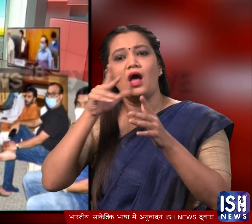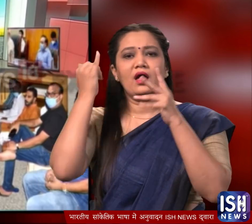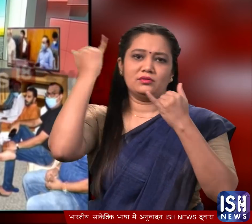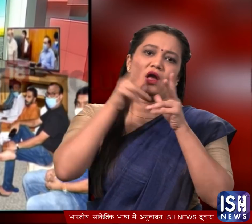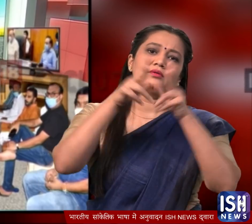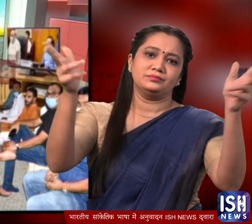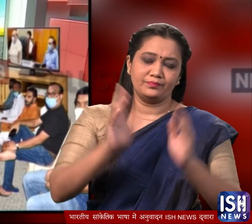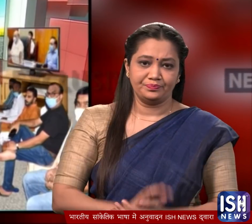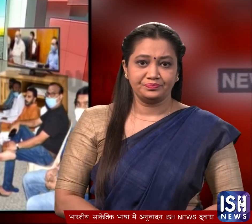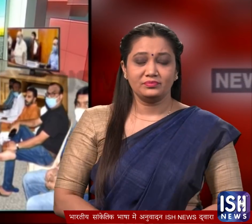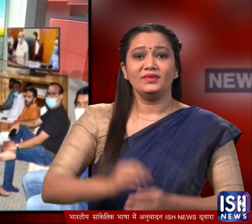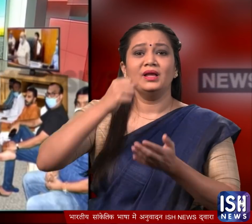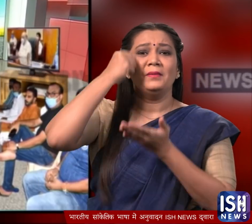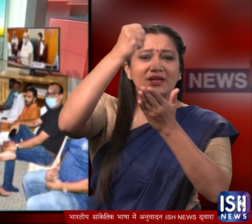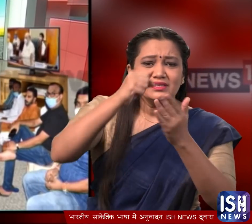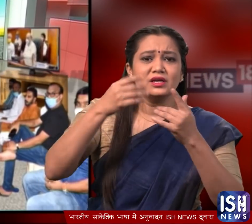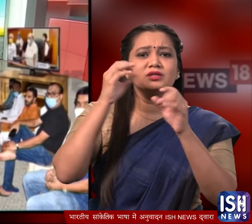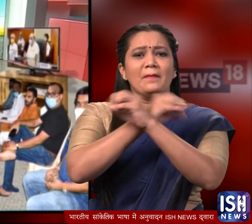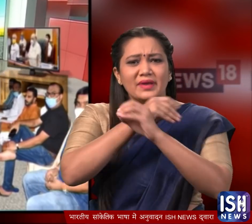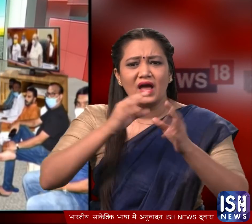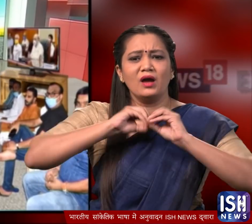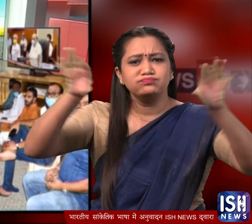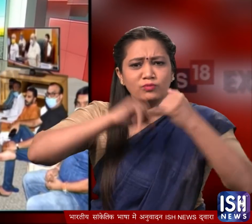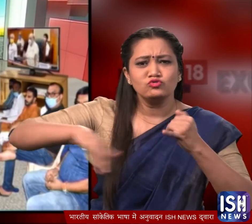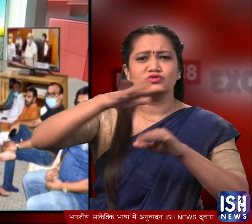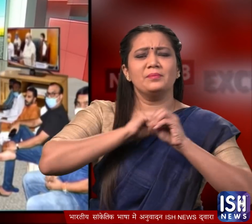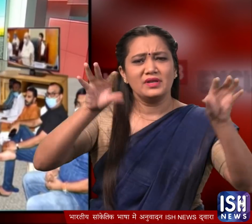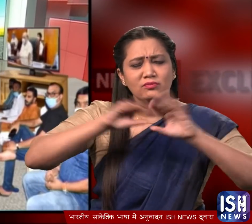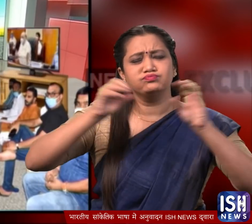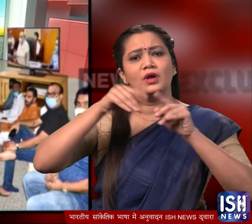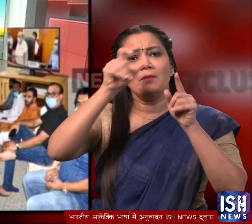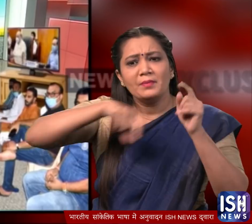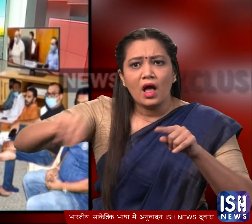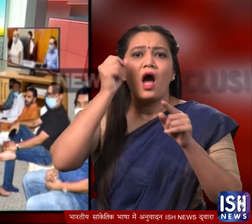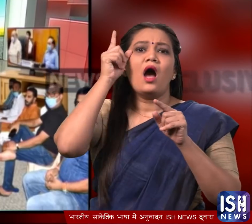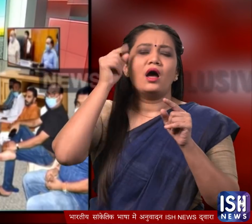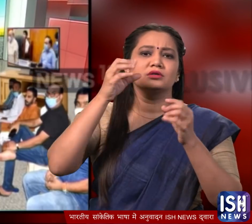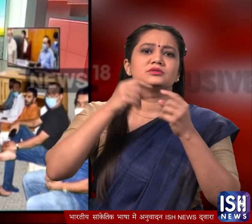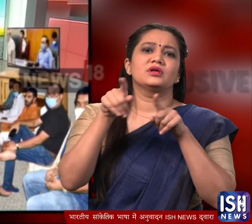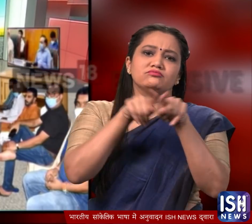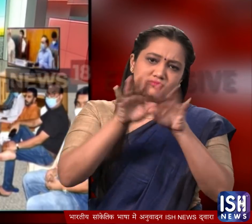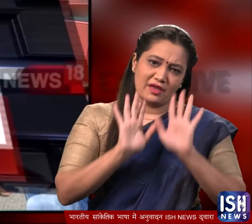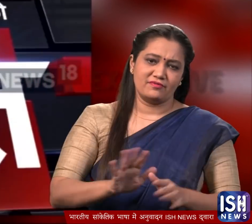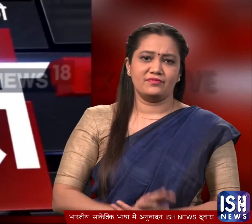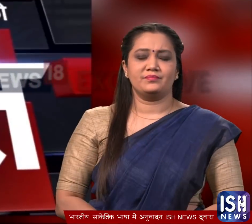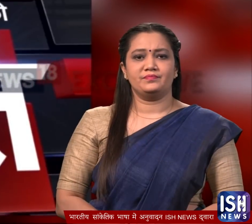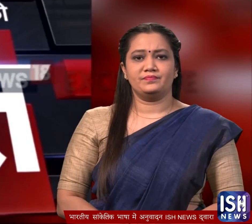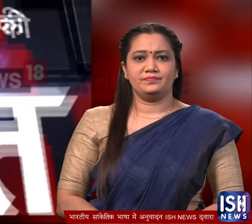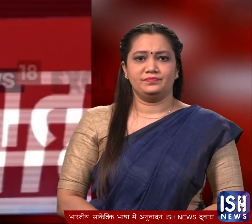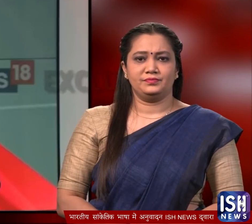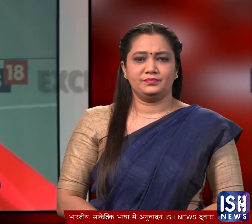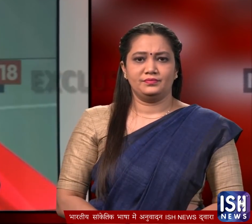ओर से दिया गया। इसके अलावा बजट की बातों को सोशल मीडिया के जरिए भी ज्यादा से ज्यादा लोगों तक पहुंचाने का लक्ष्य रखा गया